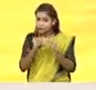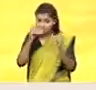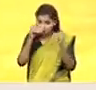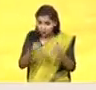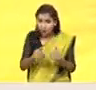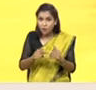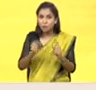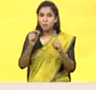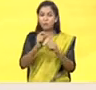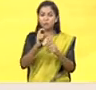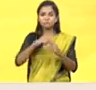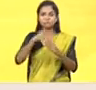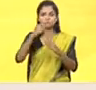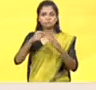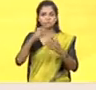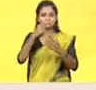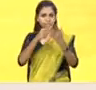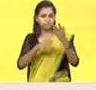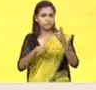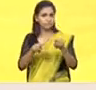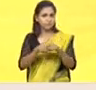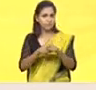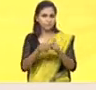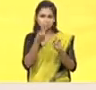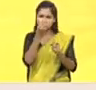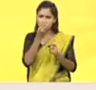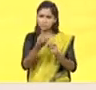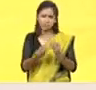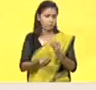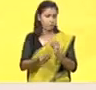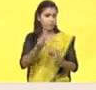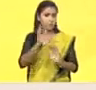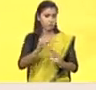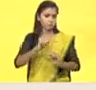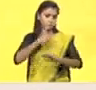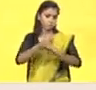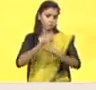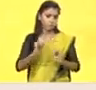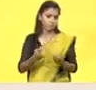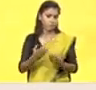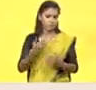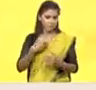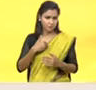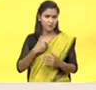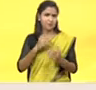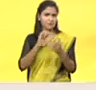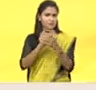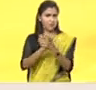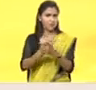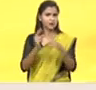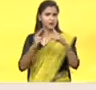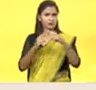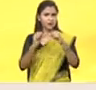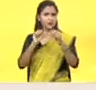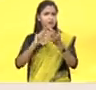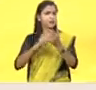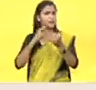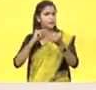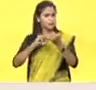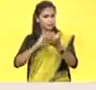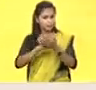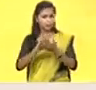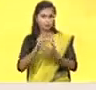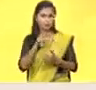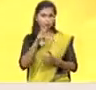और इन स्पेस के आने के बाद काफी चीजें आसान हुई है स्टार्टअप्स के लिए। मेरे मित्र डेनिल चावड़ा भी इस पे कुछ और बोलना